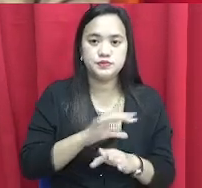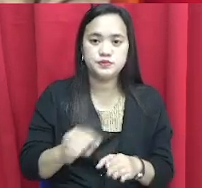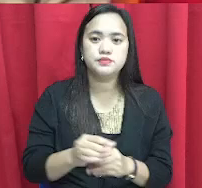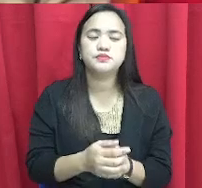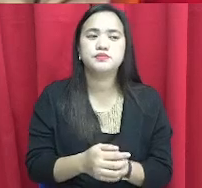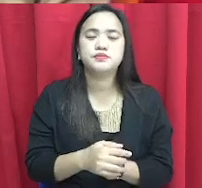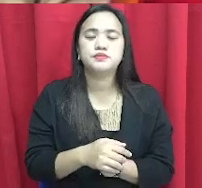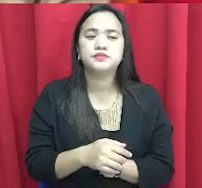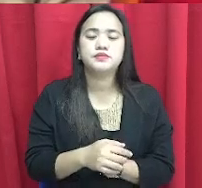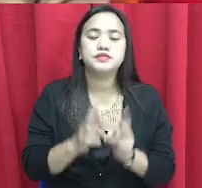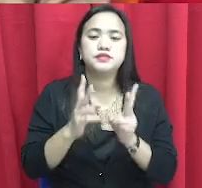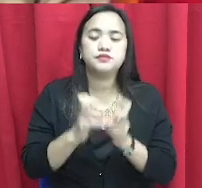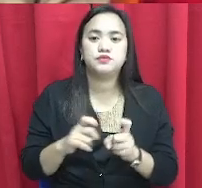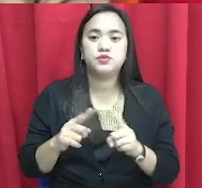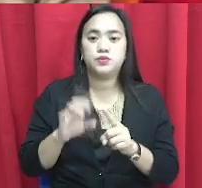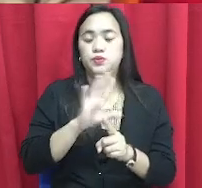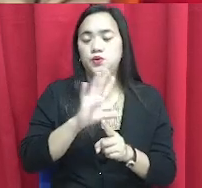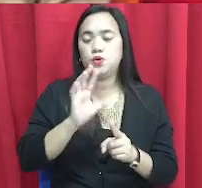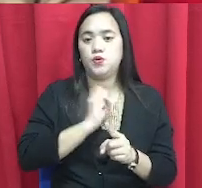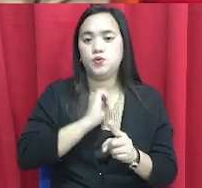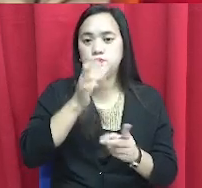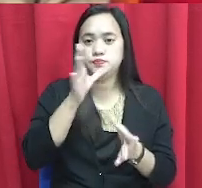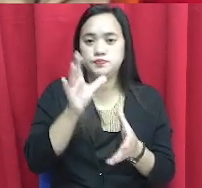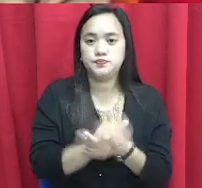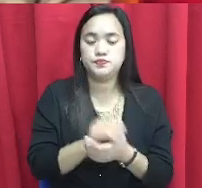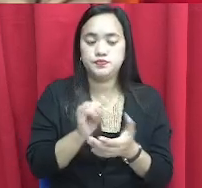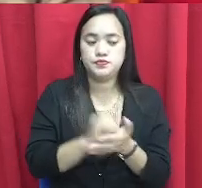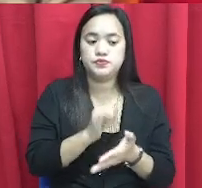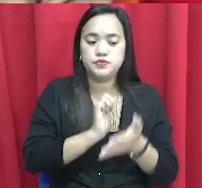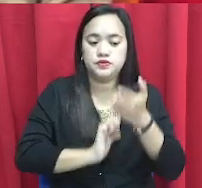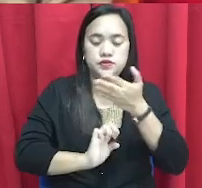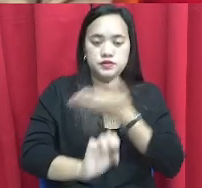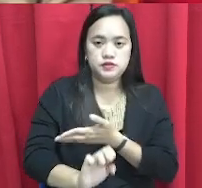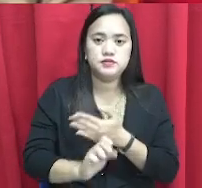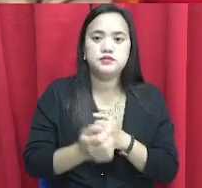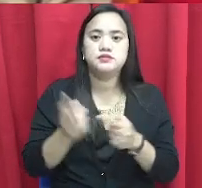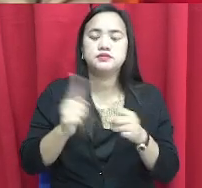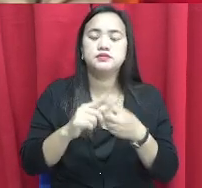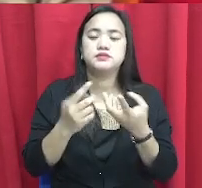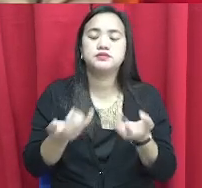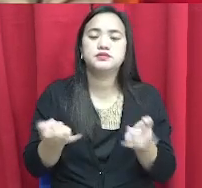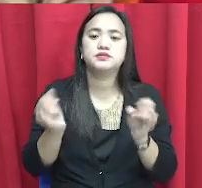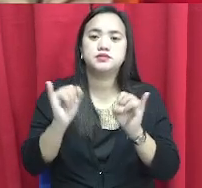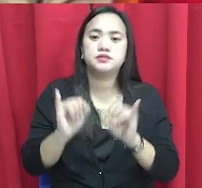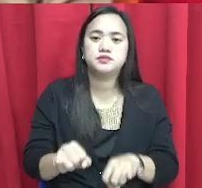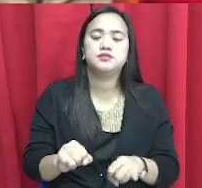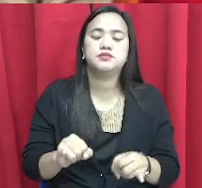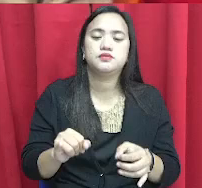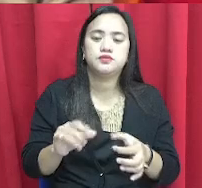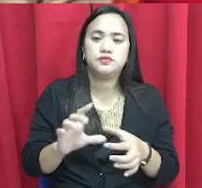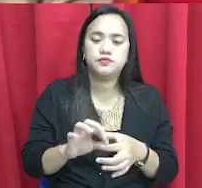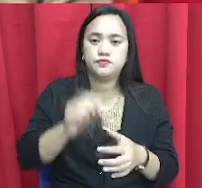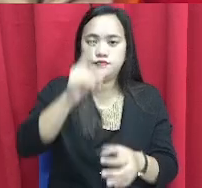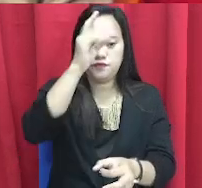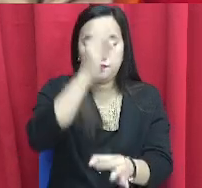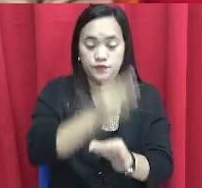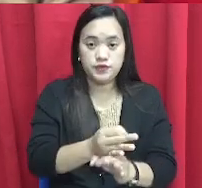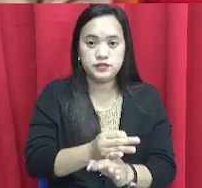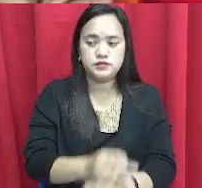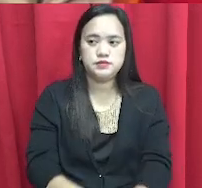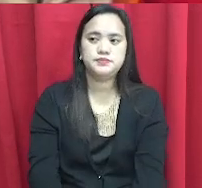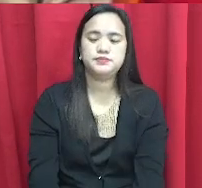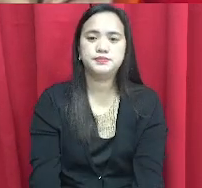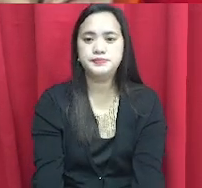maging sa iyong asawa at Dito po papasok Mga kapatid ang kahalagahan po talaga ng pananampalataya